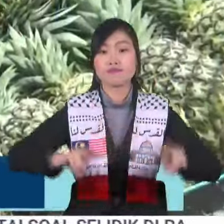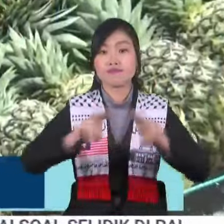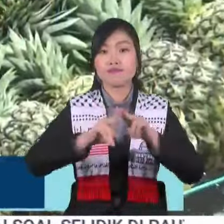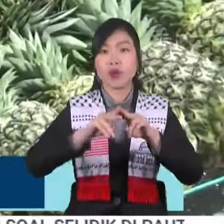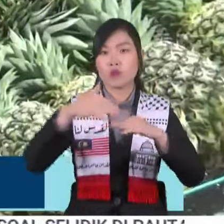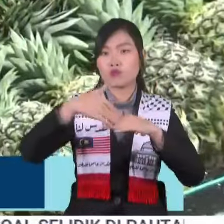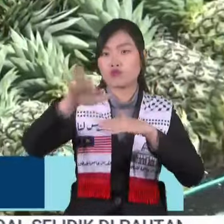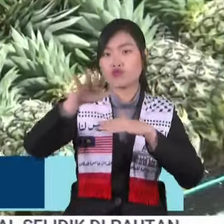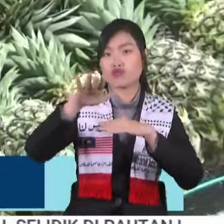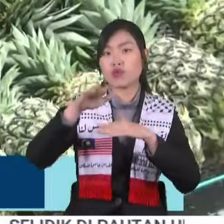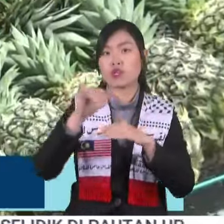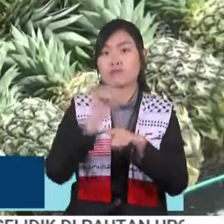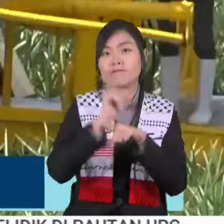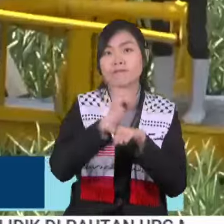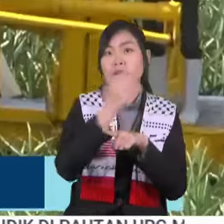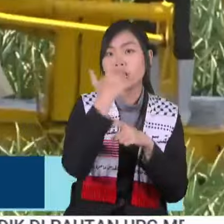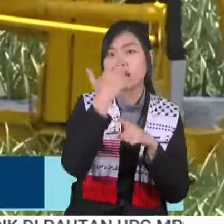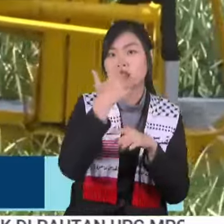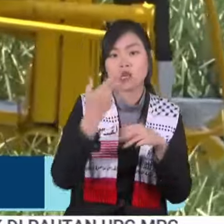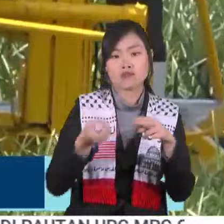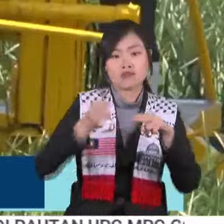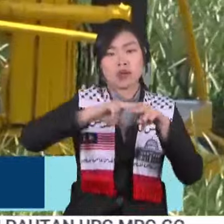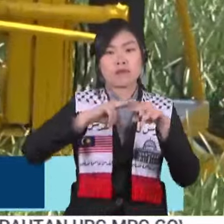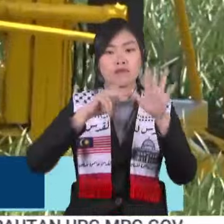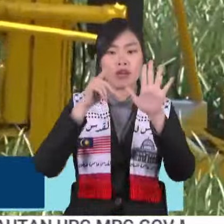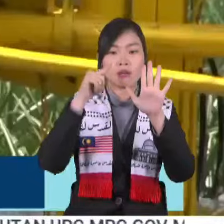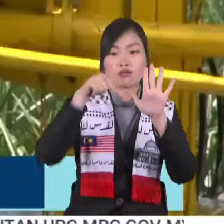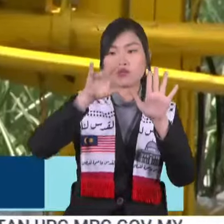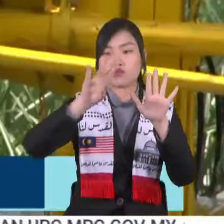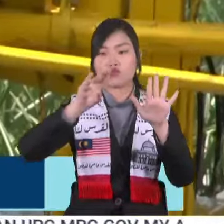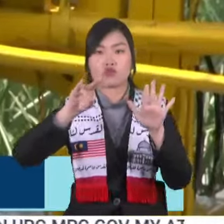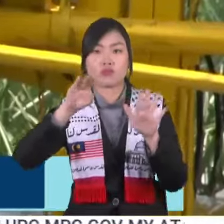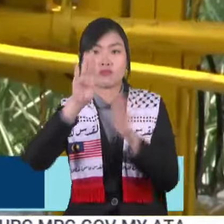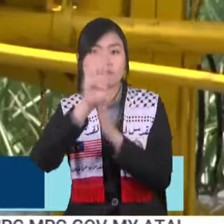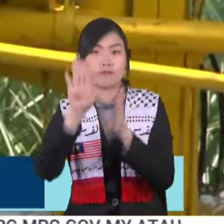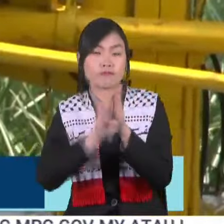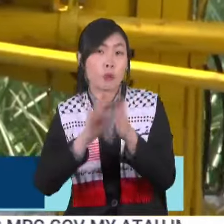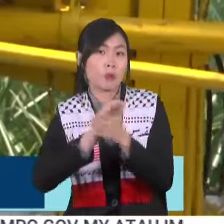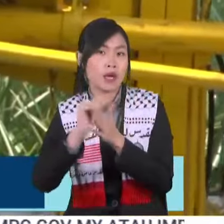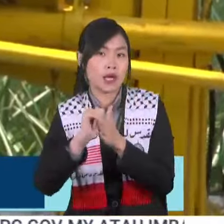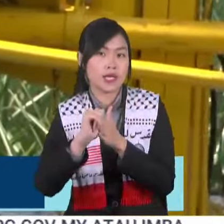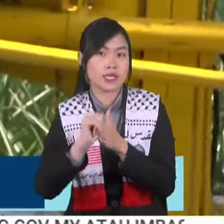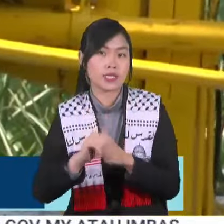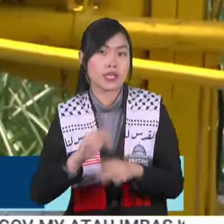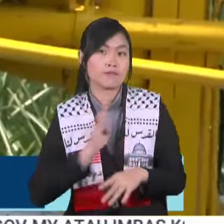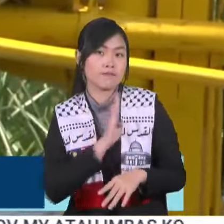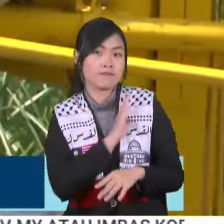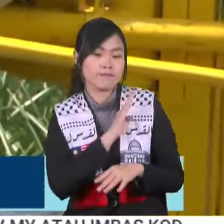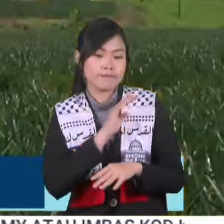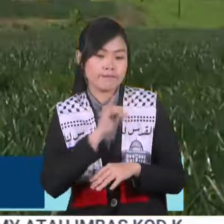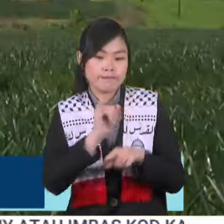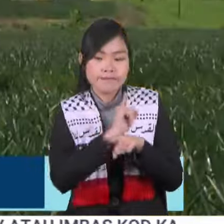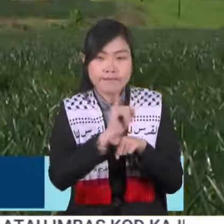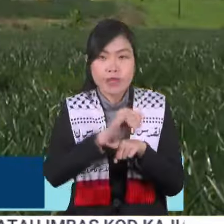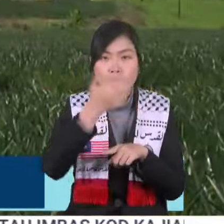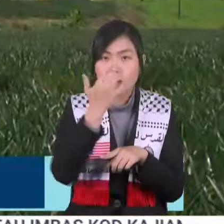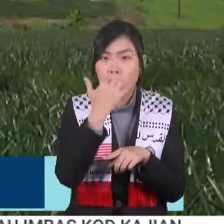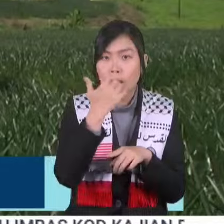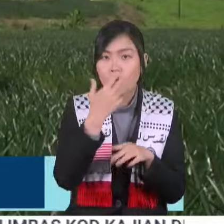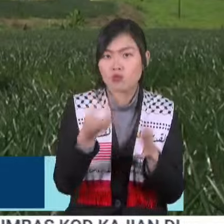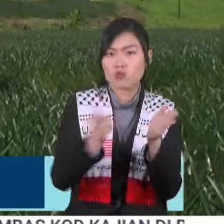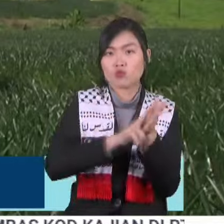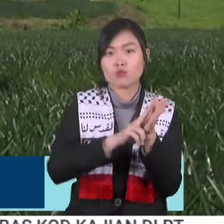Nilai ekspor industri nanas melonjak RM5.7 bilion malah. Lembaga Perindustrian Nanas Malaysia turut